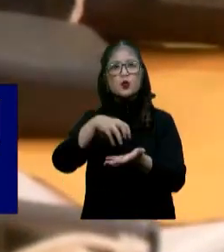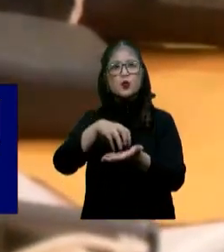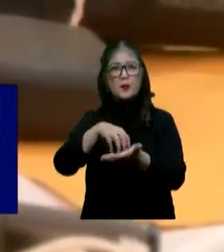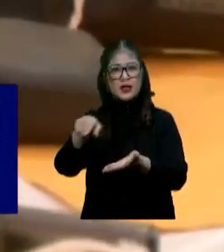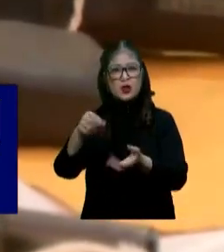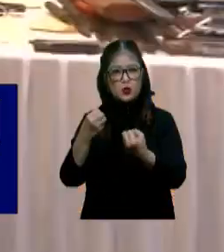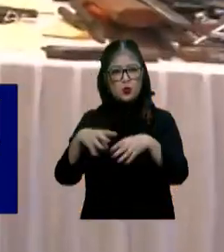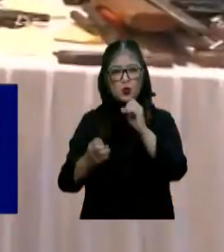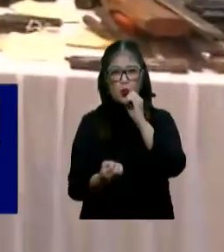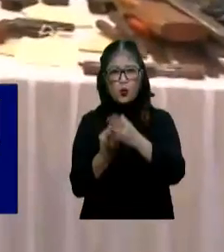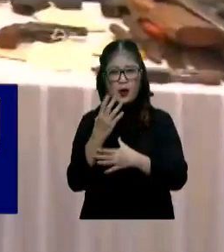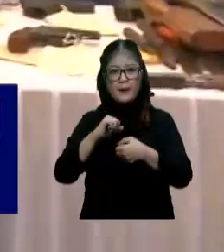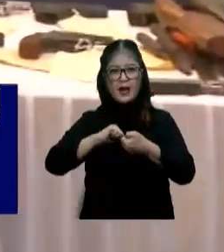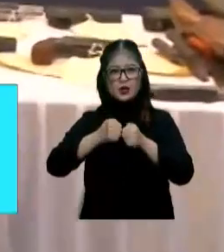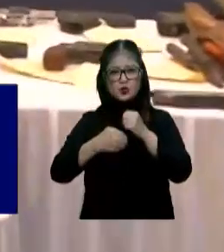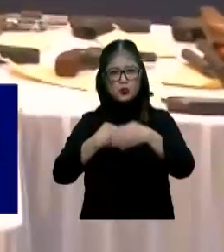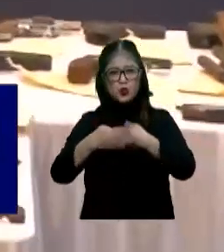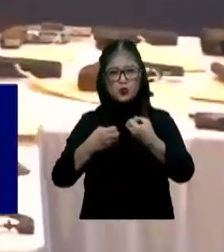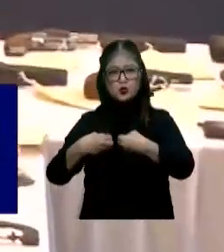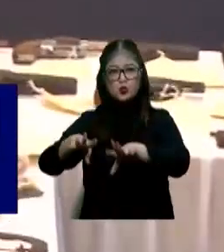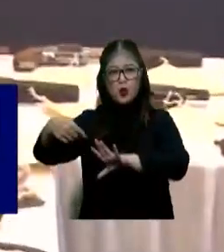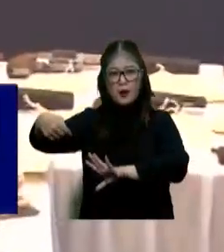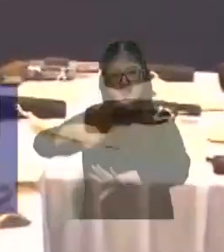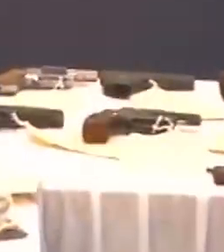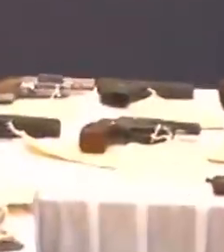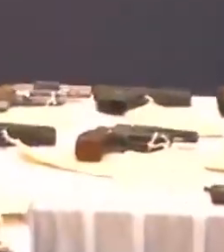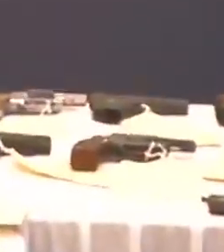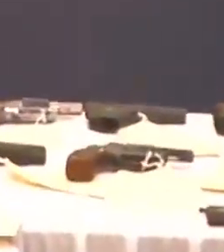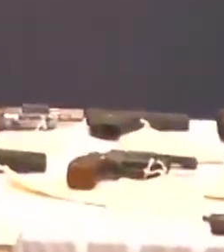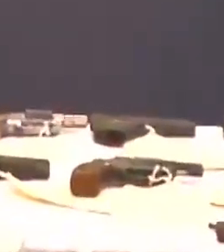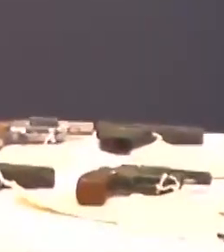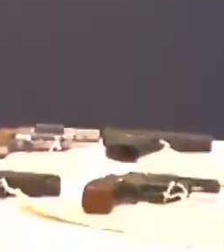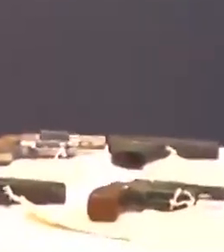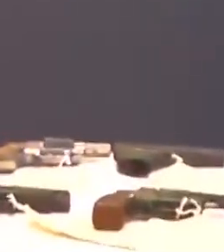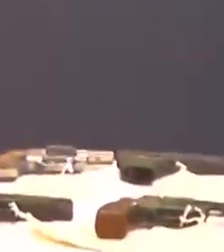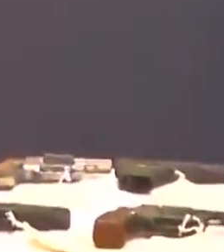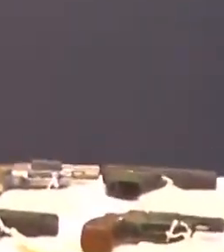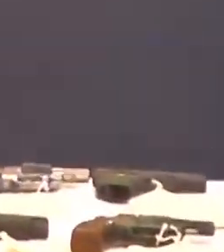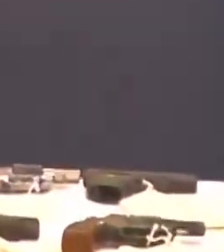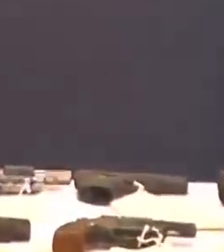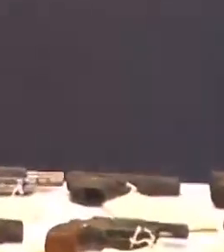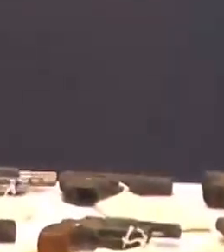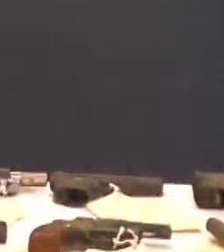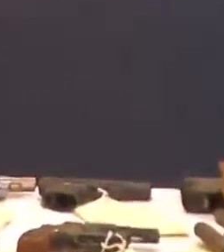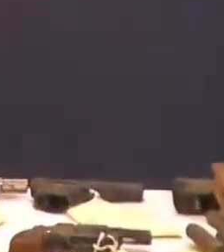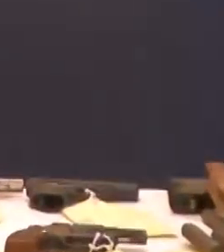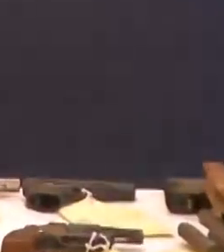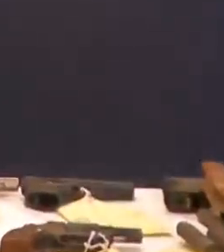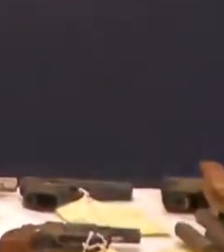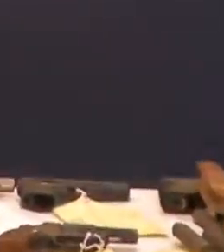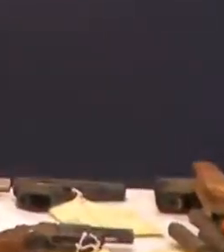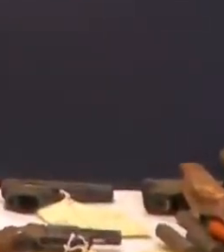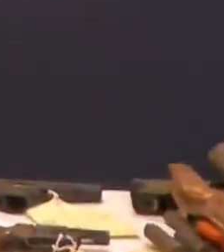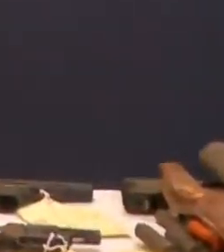kasus produksi dan jual beli senjata api ilegal 10 orang pelaku di amankan termasuk temuan identitas